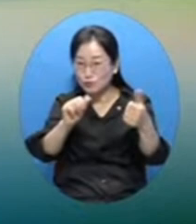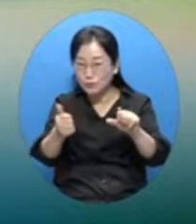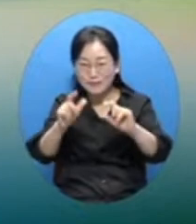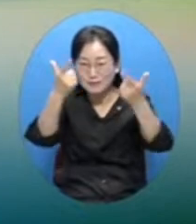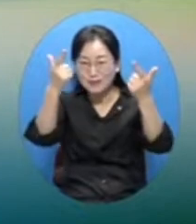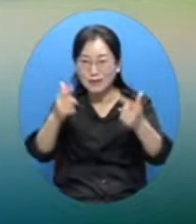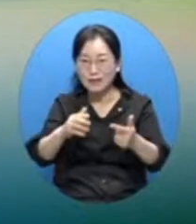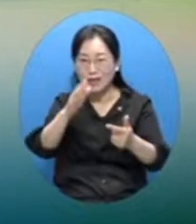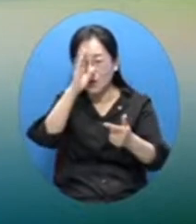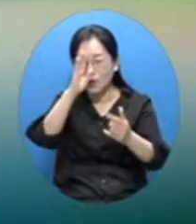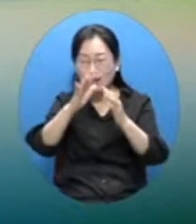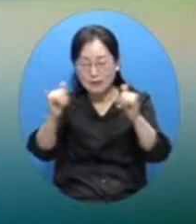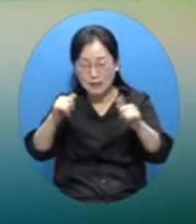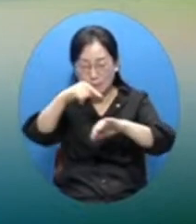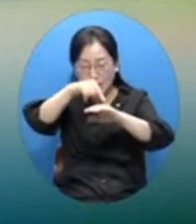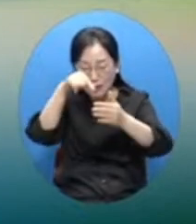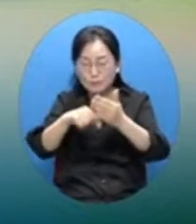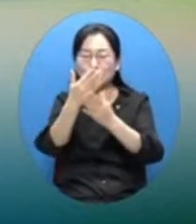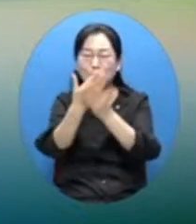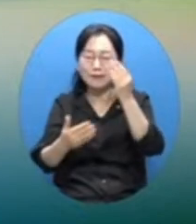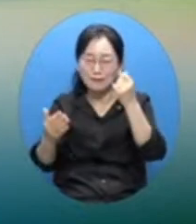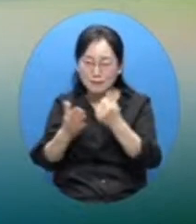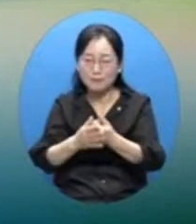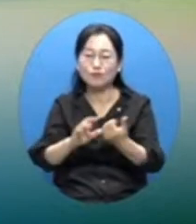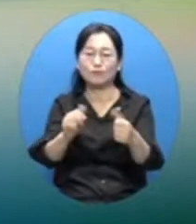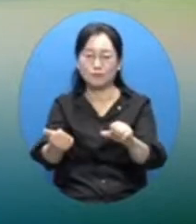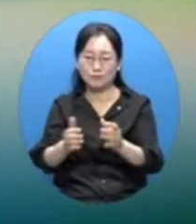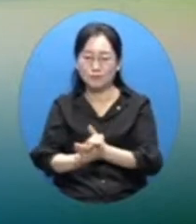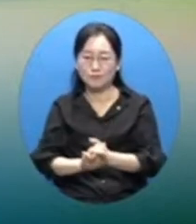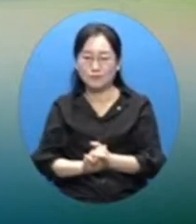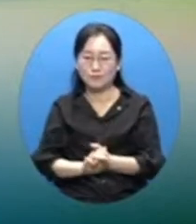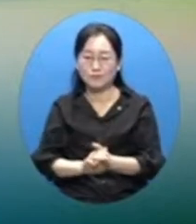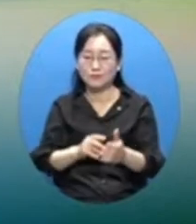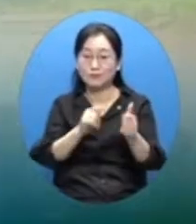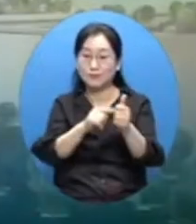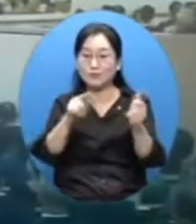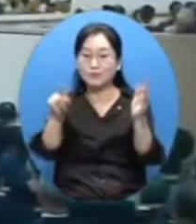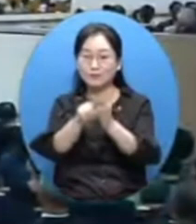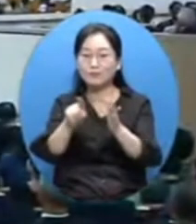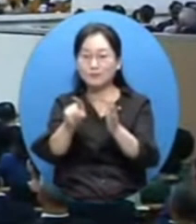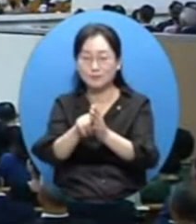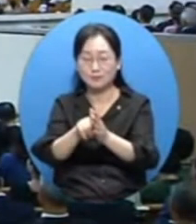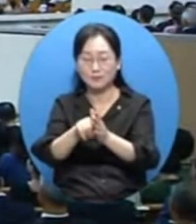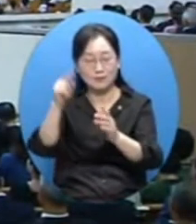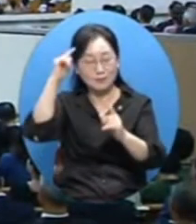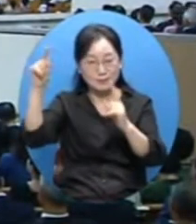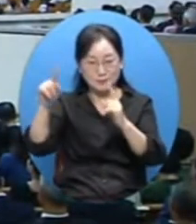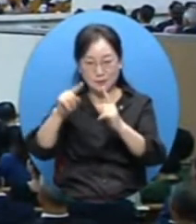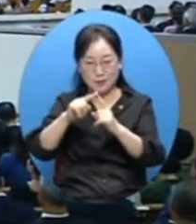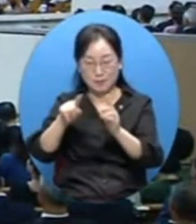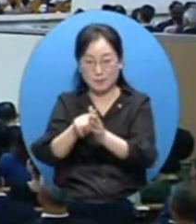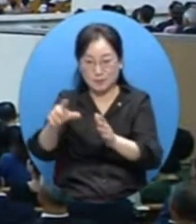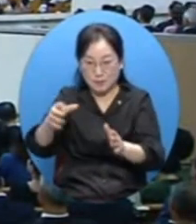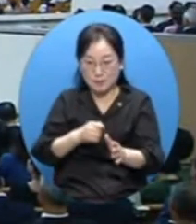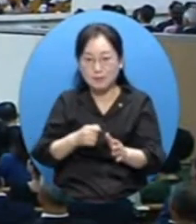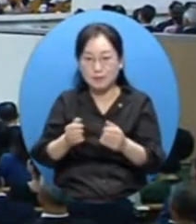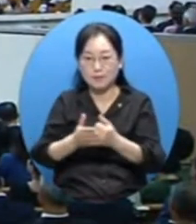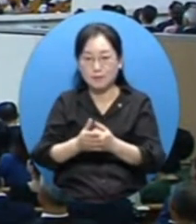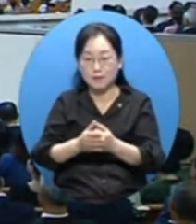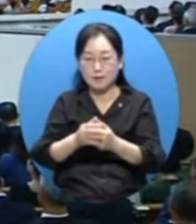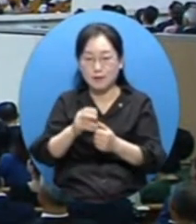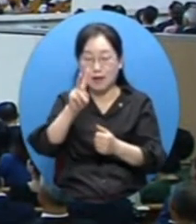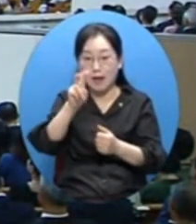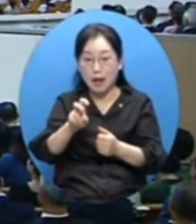환자가 갖는 절망 때문에 죽는 겁니다. 그가 믿음을 통해 긍정적인 마음을 갖게 되자 한때는 암